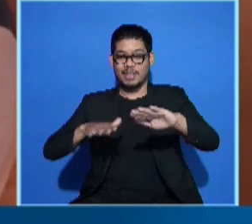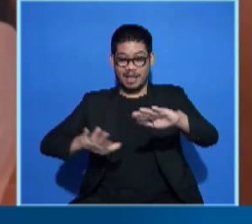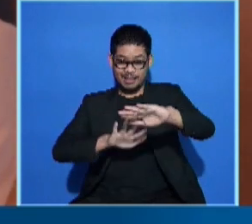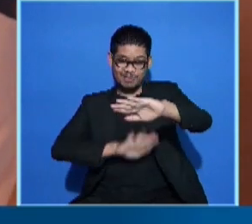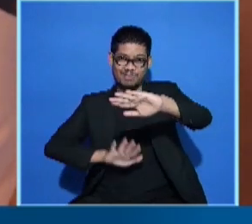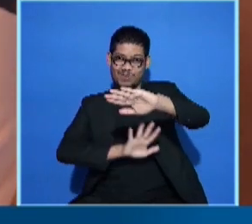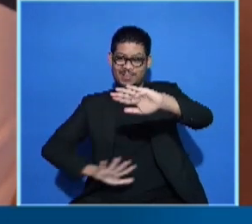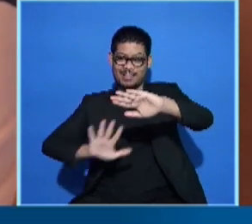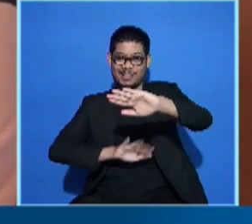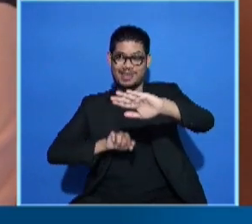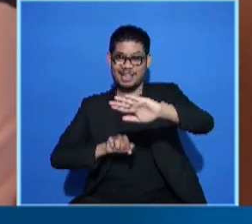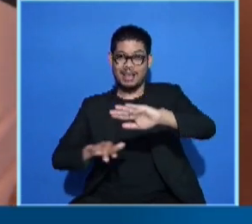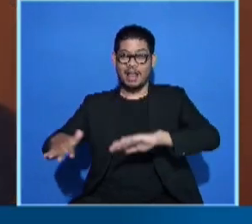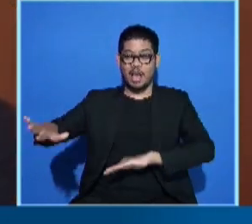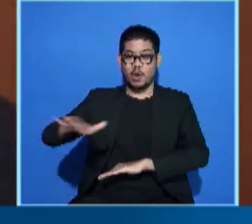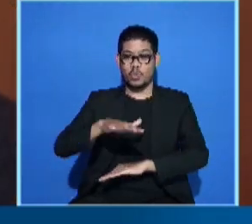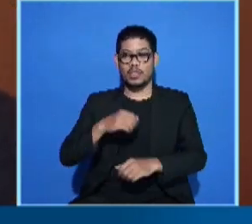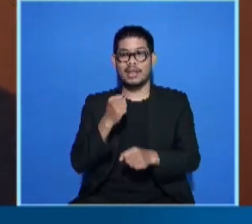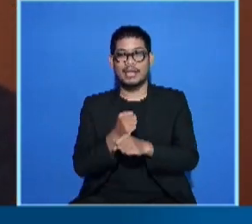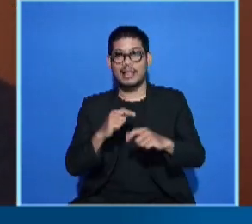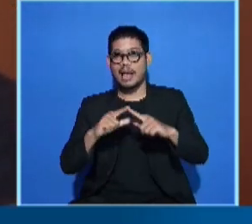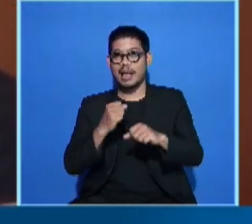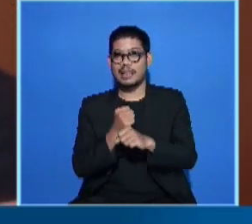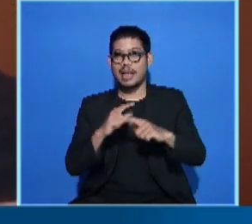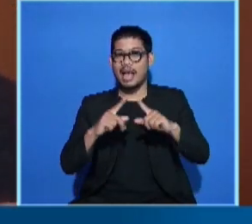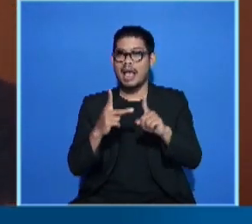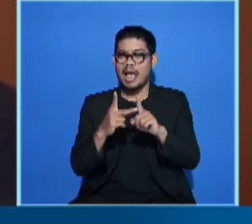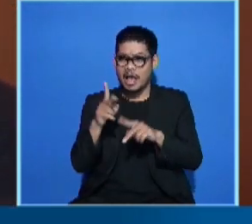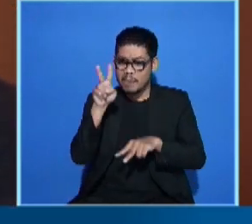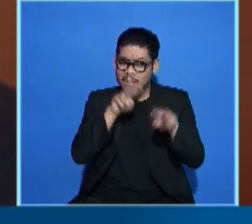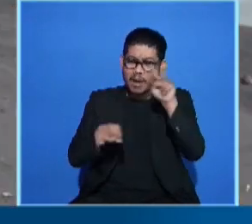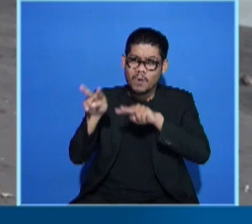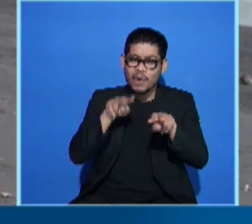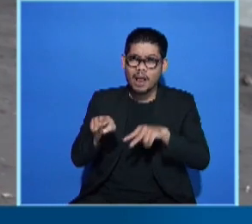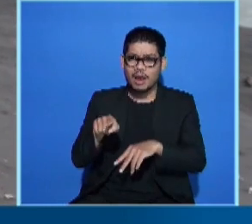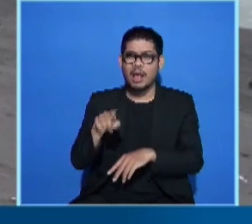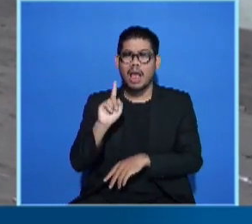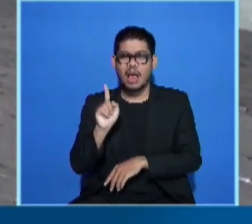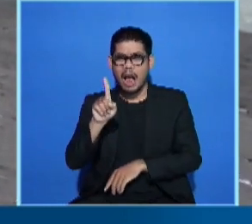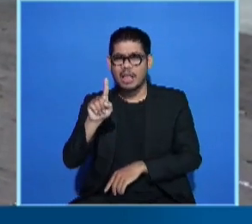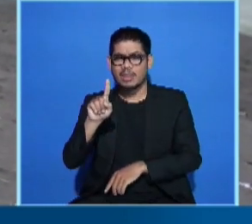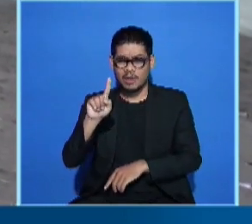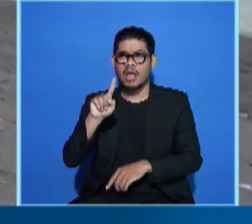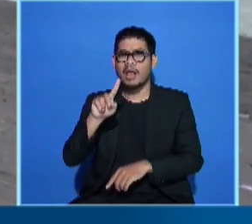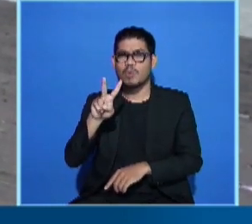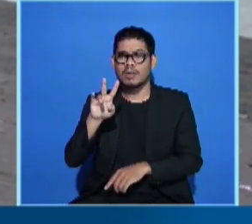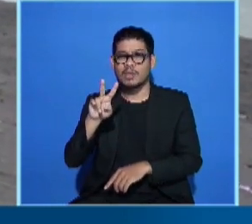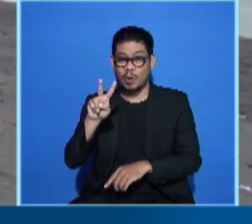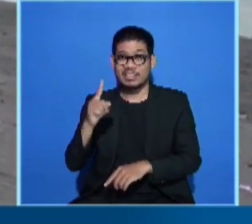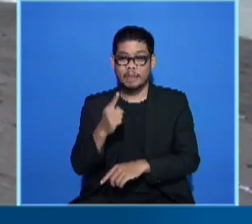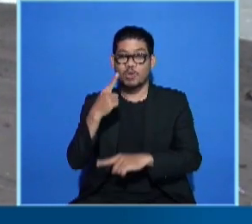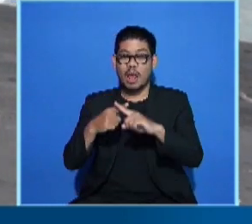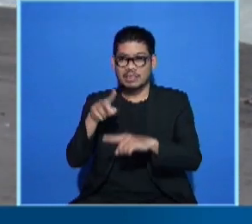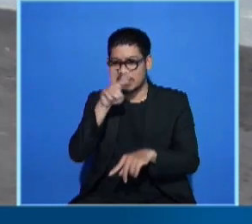sarwilayah Glagah melakukan patroli setiap 2 jam sekali setiap harinya serta melakukan pemantauan melalui radio Panggil